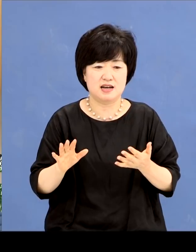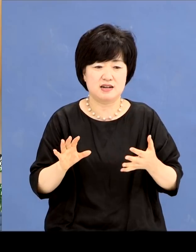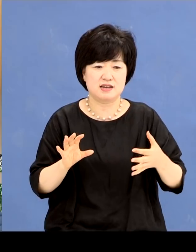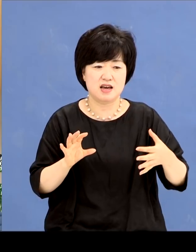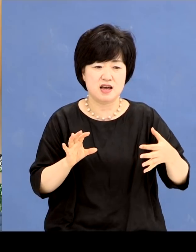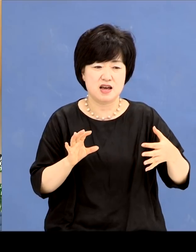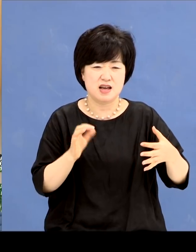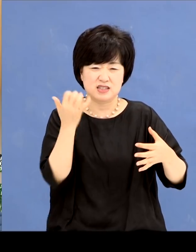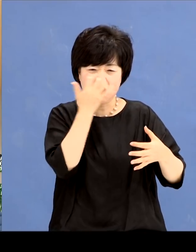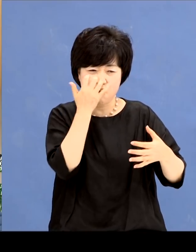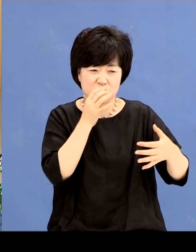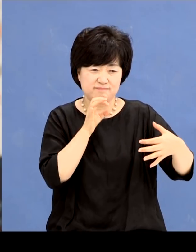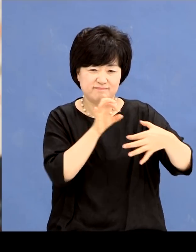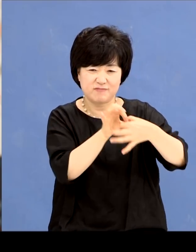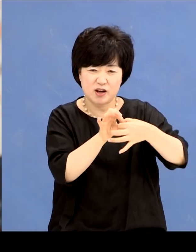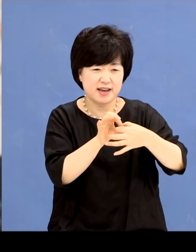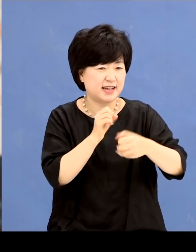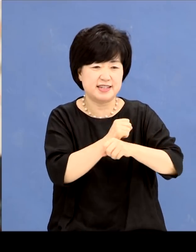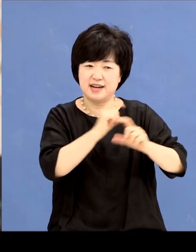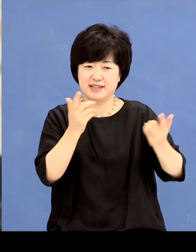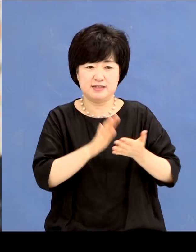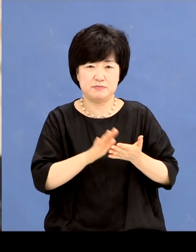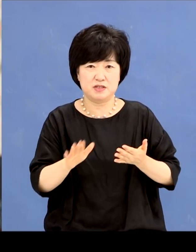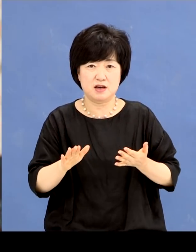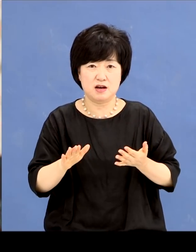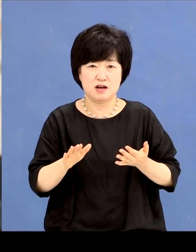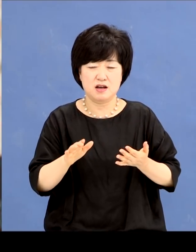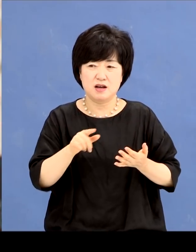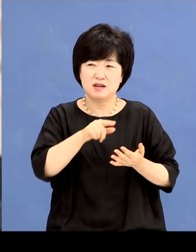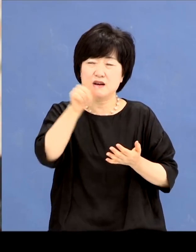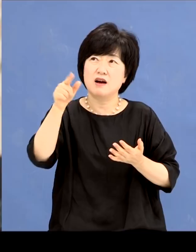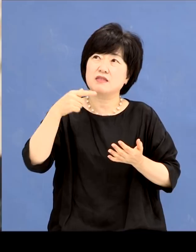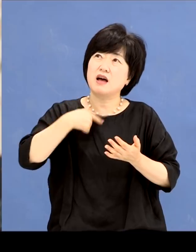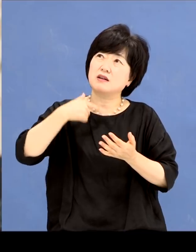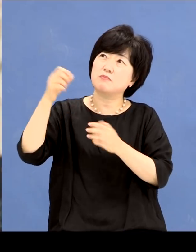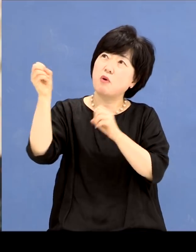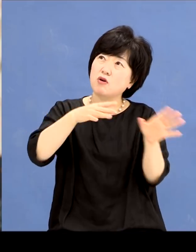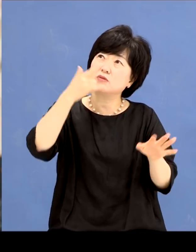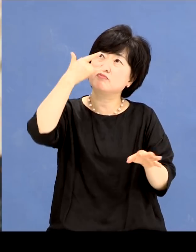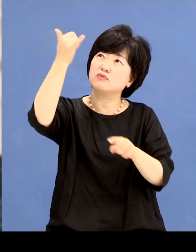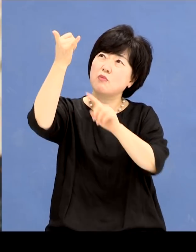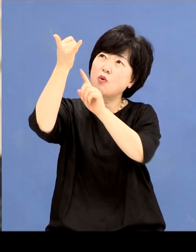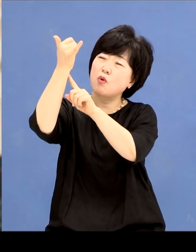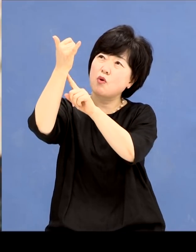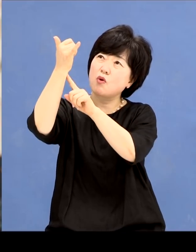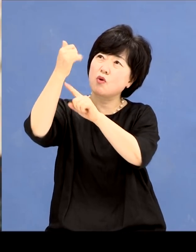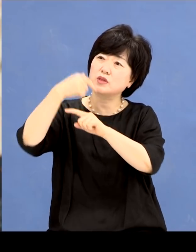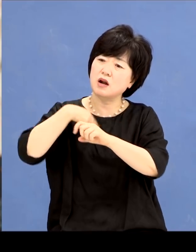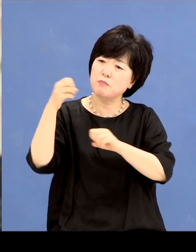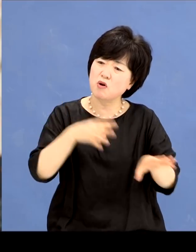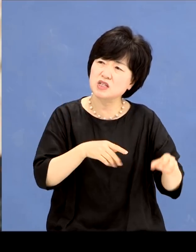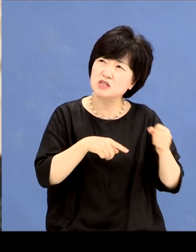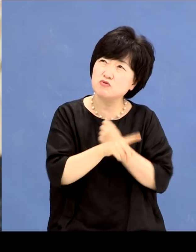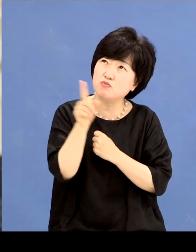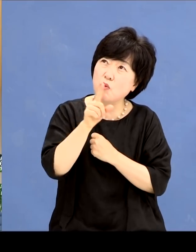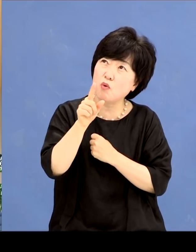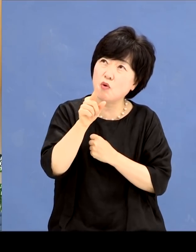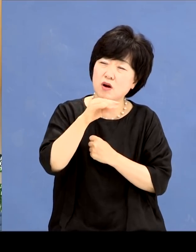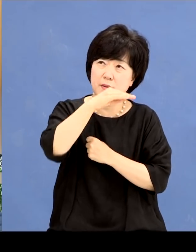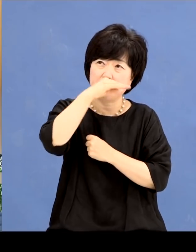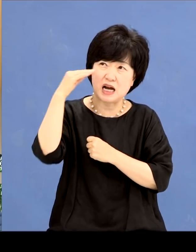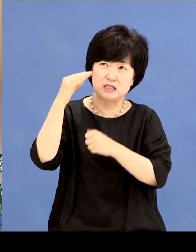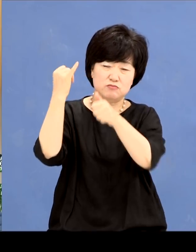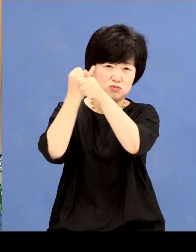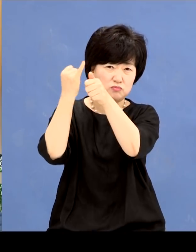때문에 나왔다고 저는 생각을 했거든요. 그렇죠. 그러면서 저조차 그런 상황 가운데 빠지면 안 되겠다라는 생각이 있었어요.